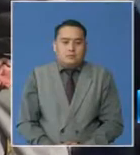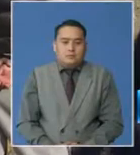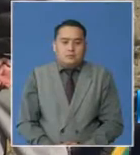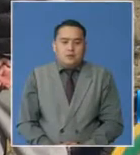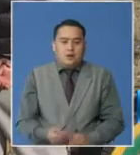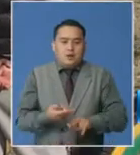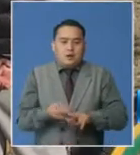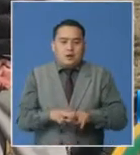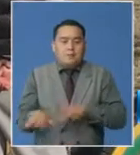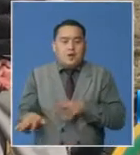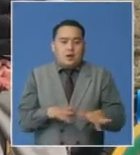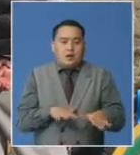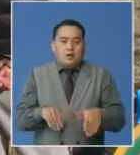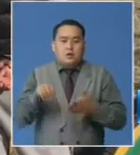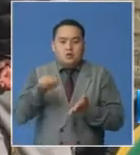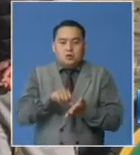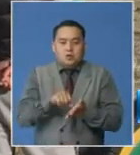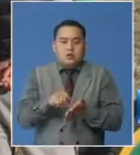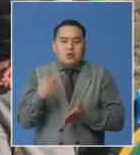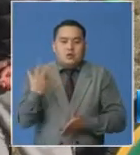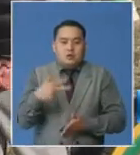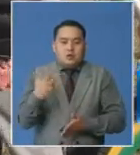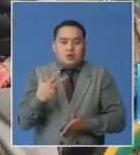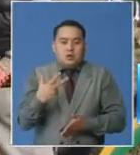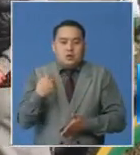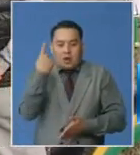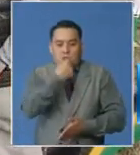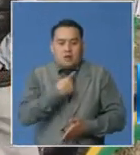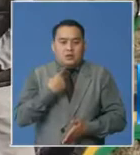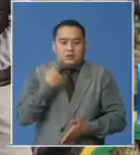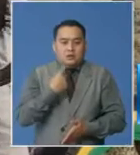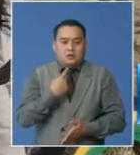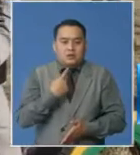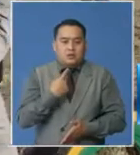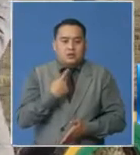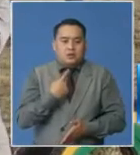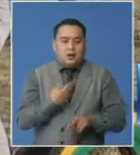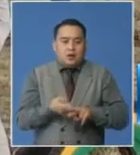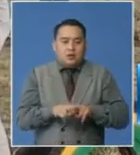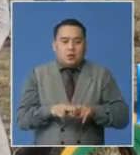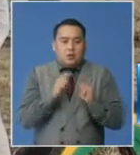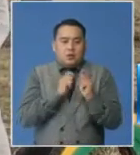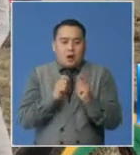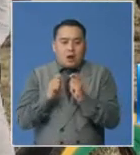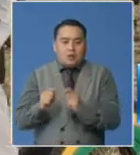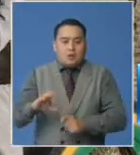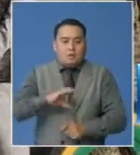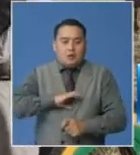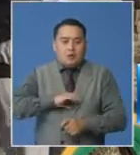В данном мероприятии приняли участие свыше 30 подучетных лиц, которые были награждены